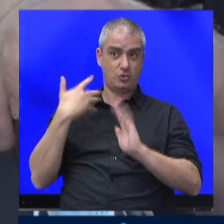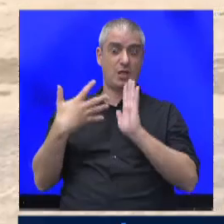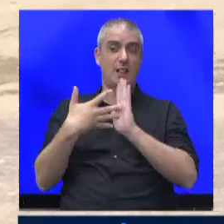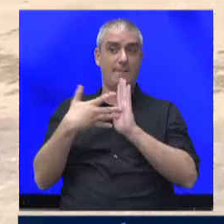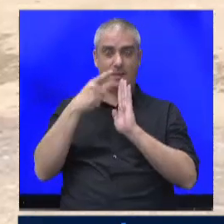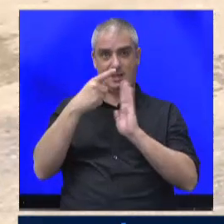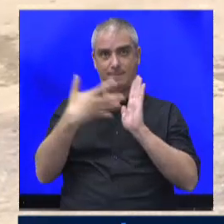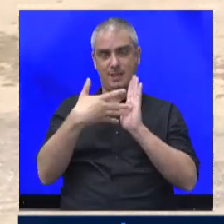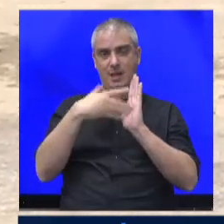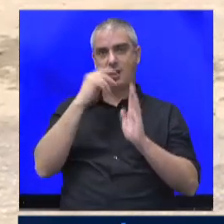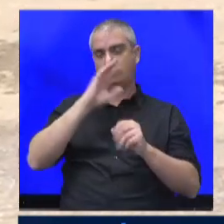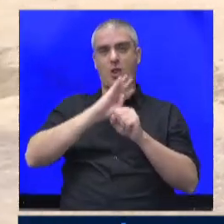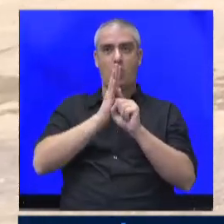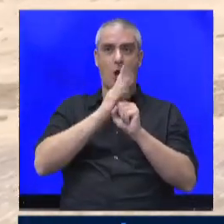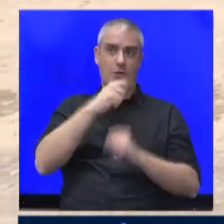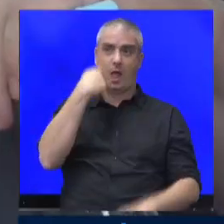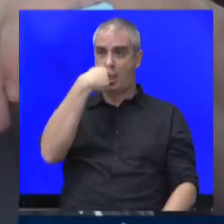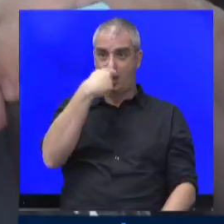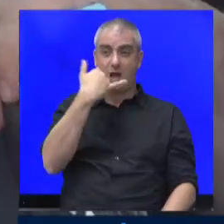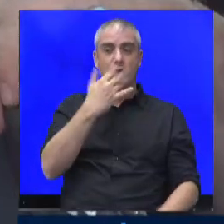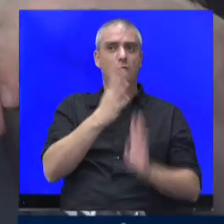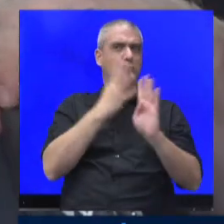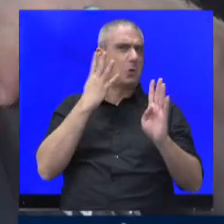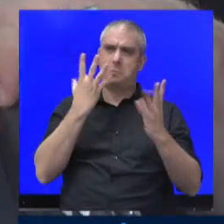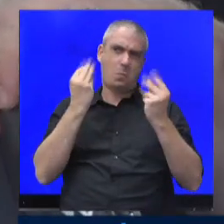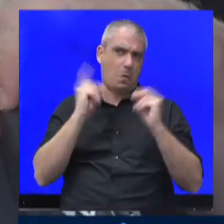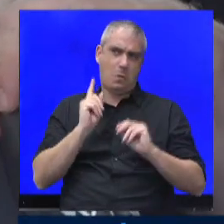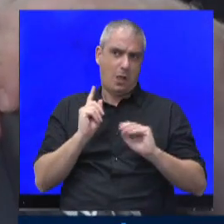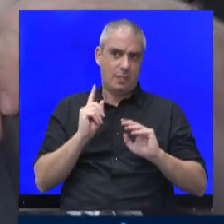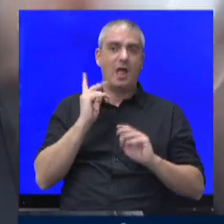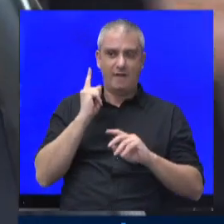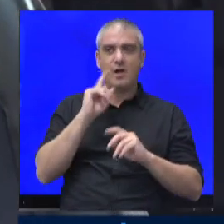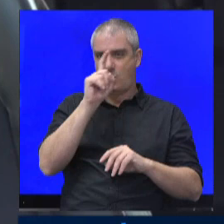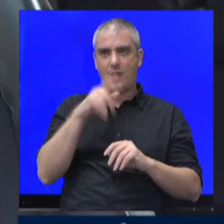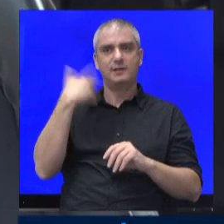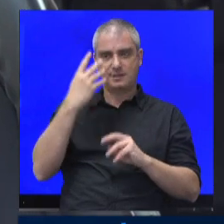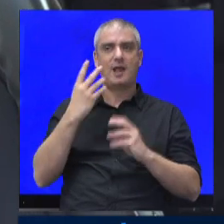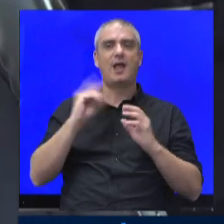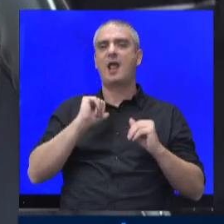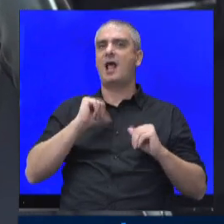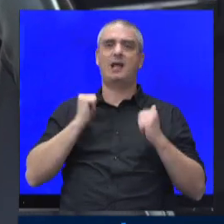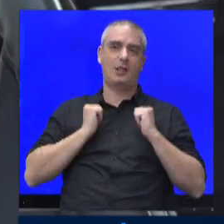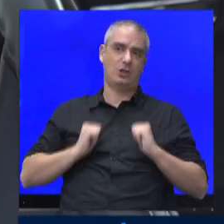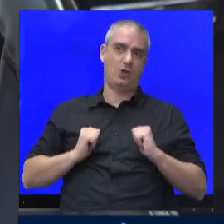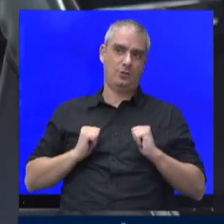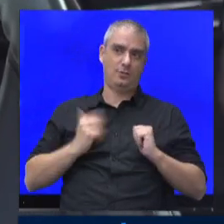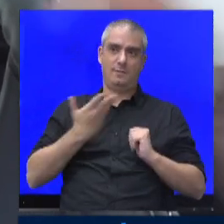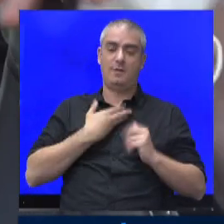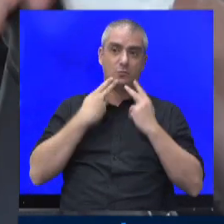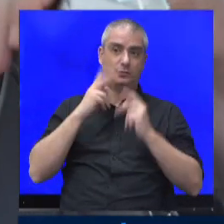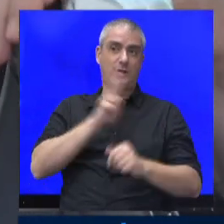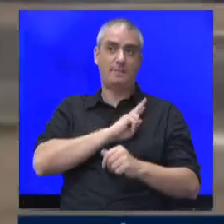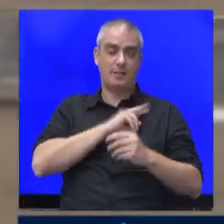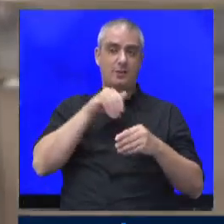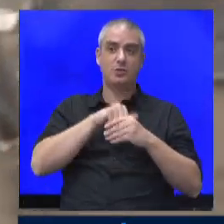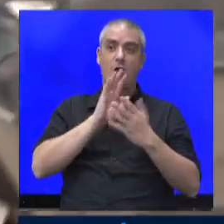לבדיקת קורונה. היום תורים גדולים לא היו פה, אבל כנראה שזה הולך להיות הדבר הכי נוח, כי מקבלים את התוצאה באנגלית בתוך פחות